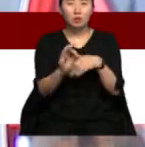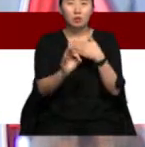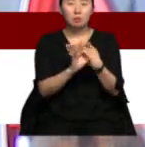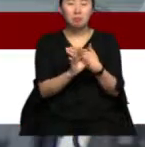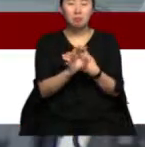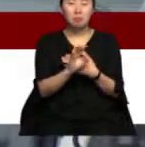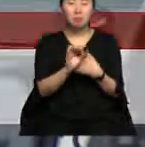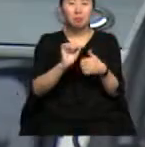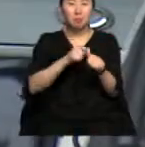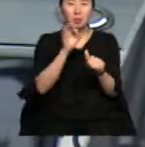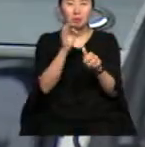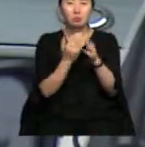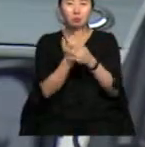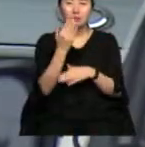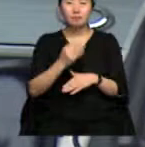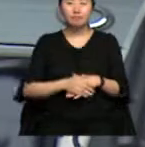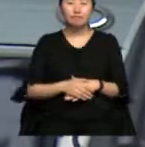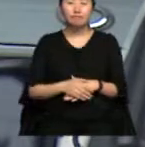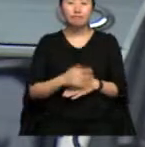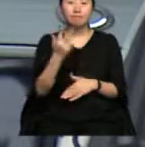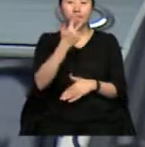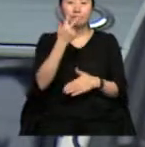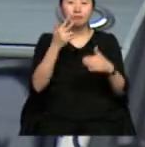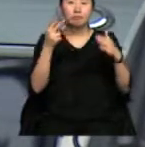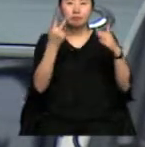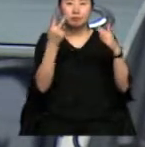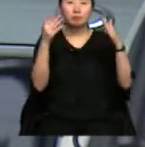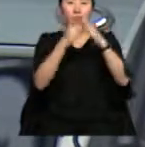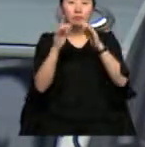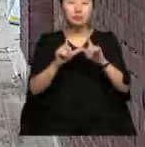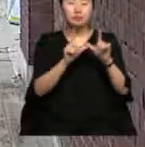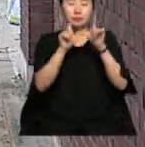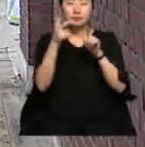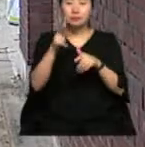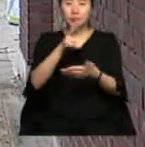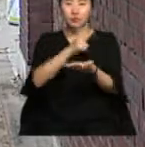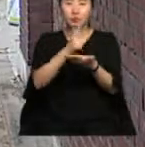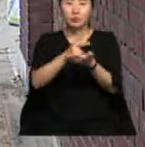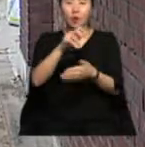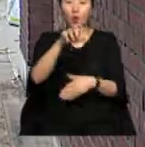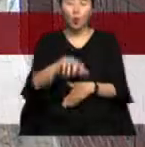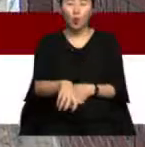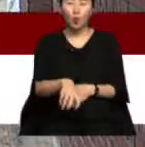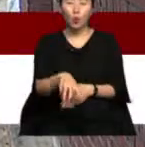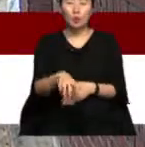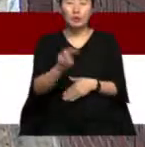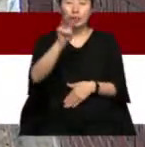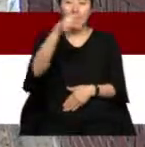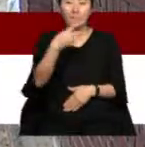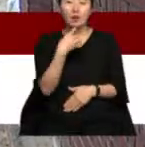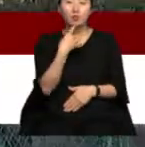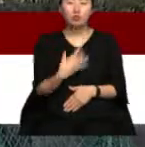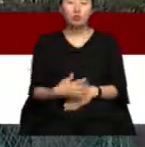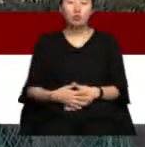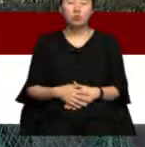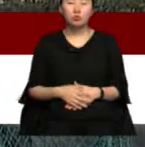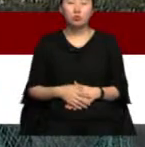때도 없죠, 그나마도. 이 지역에는 2000세대가 넘게 살고 있지만 차를 세울 수 있는 주차면은 300여